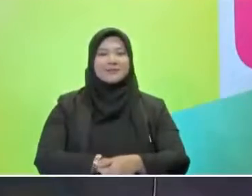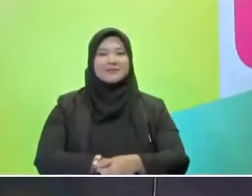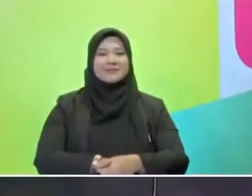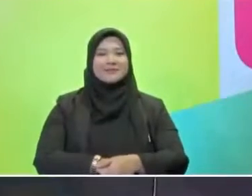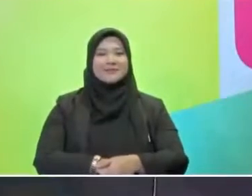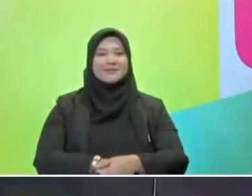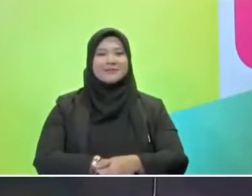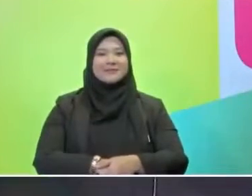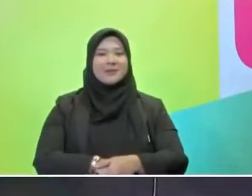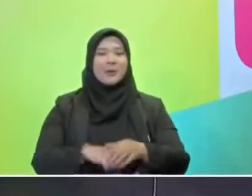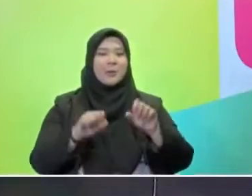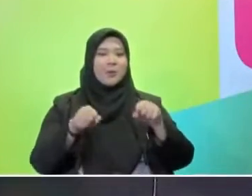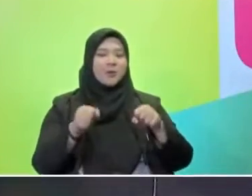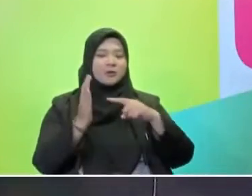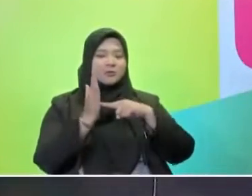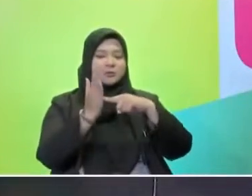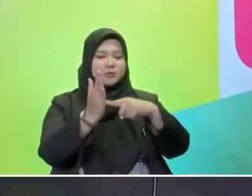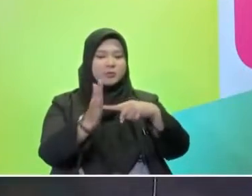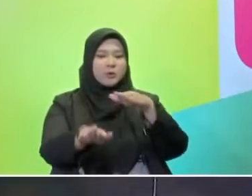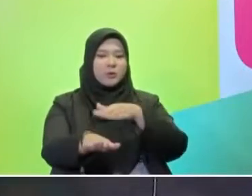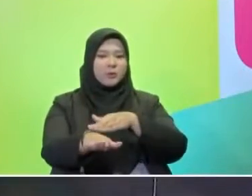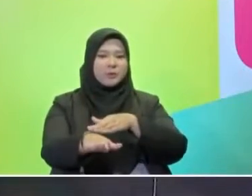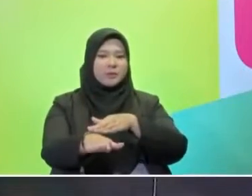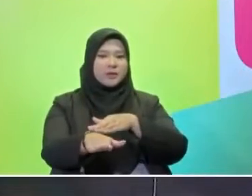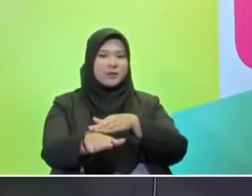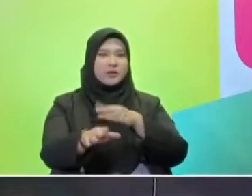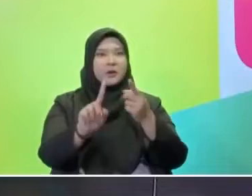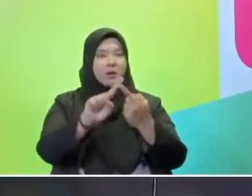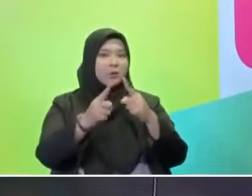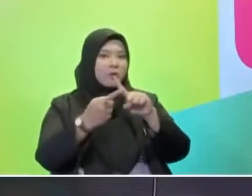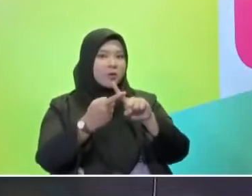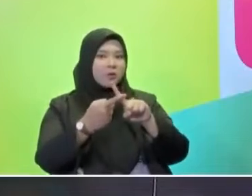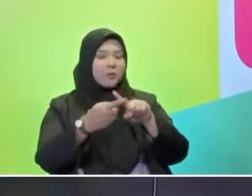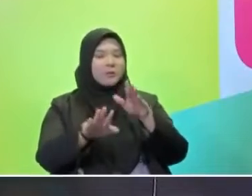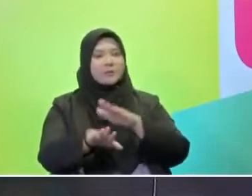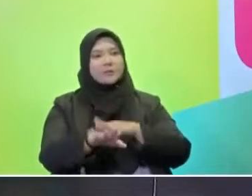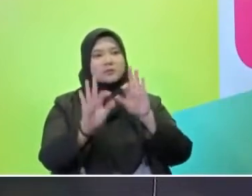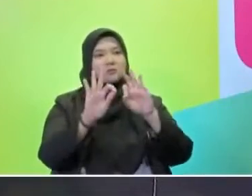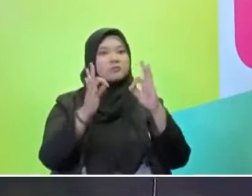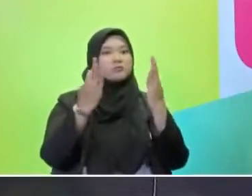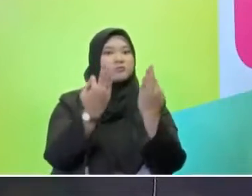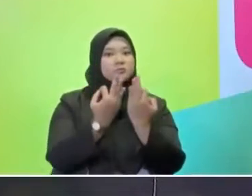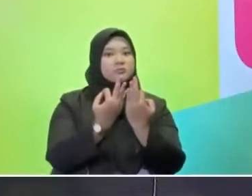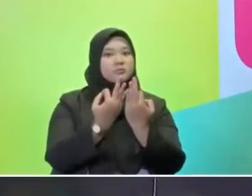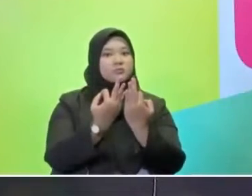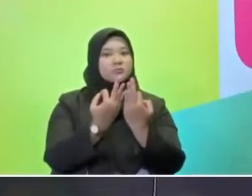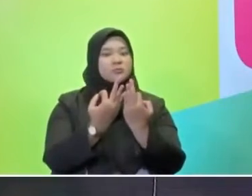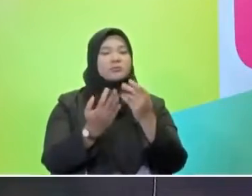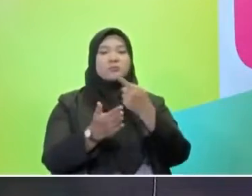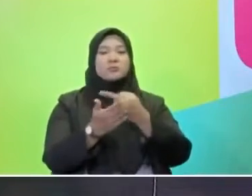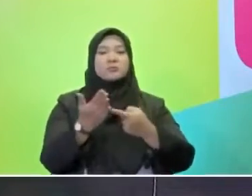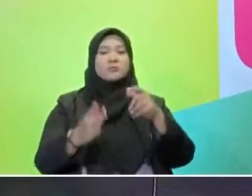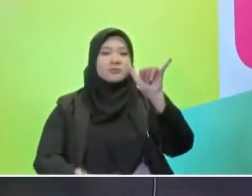di Malaysia kan cikgu kan? Betul. Nisa sebutkan semula Nisa. Yes, semula. Ada 6 tadi. Ada 6. Okey. Dah belajar.